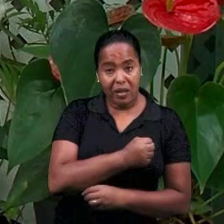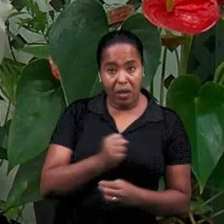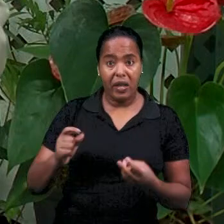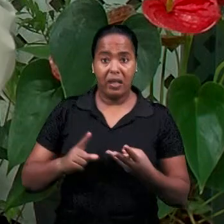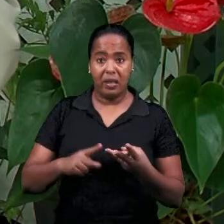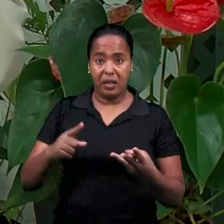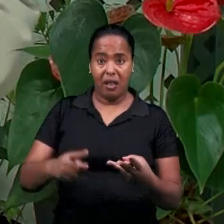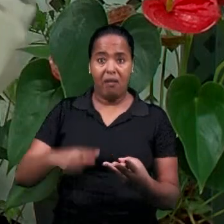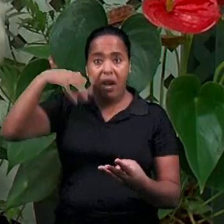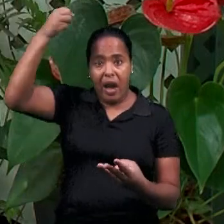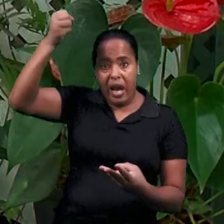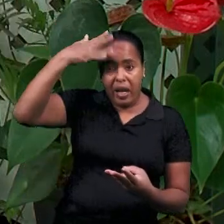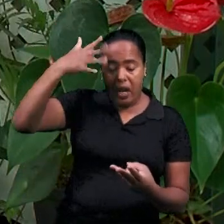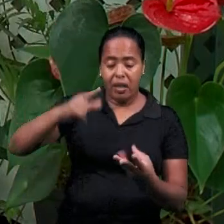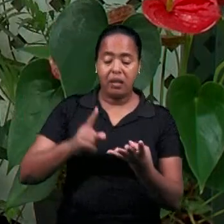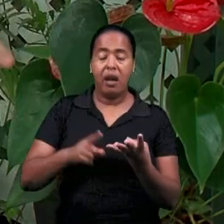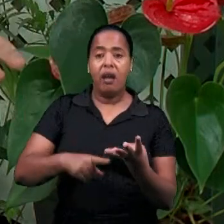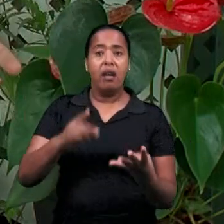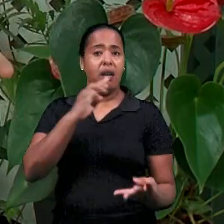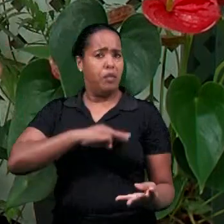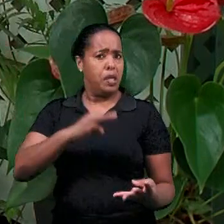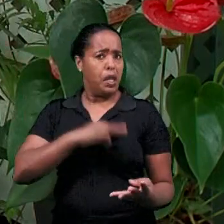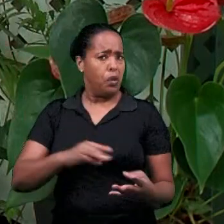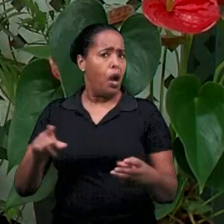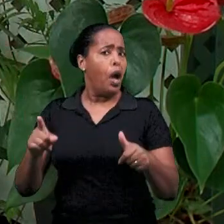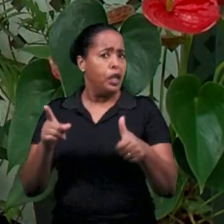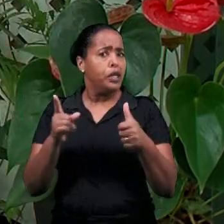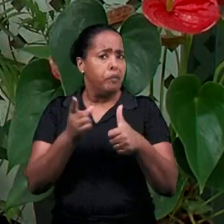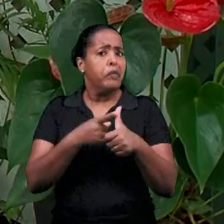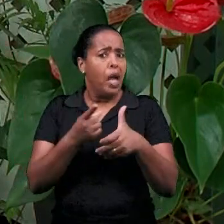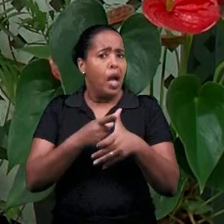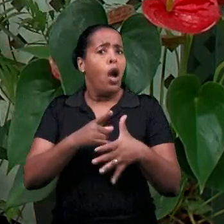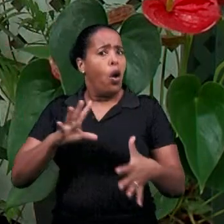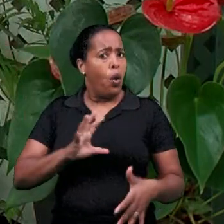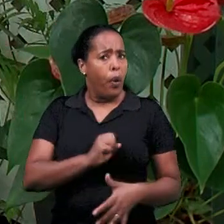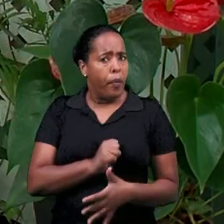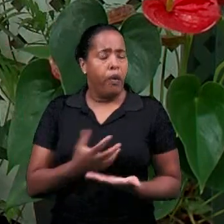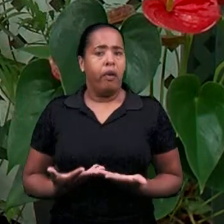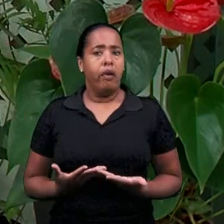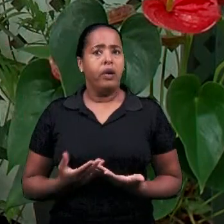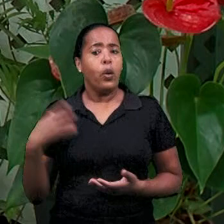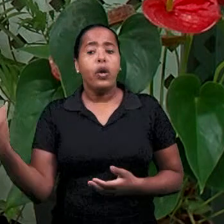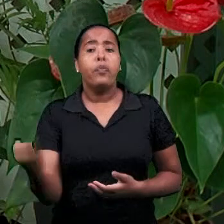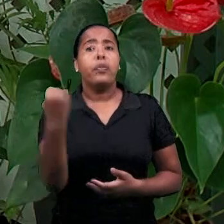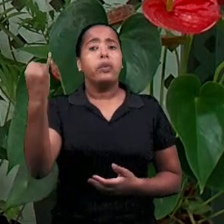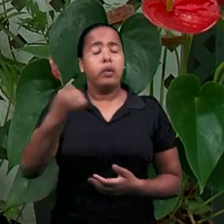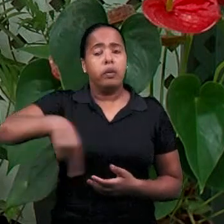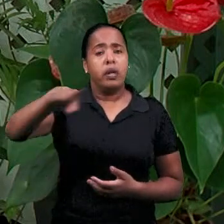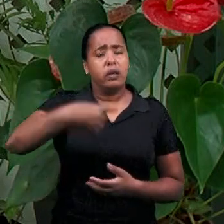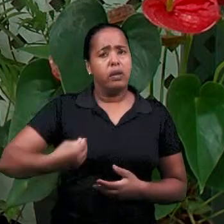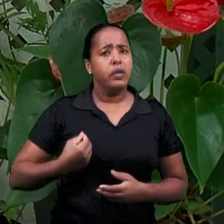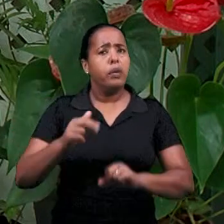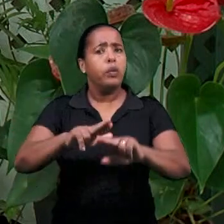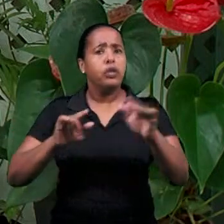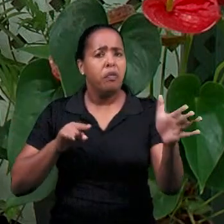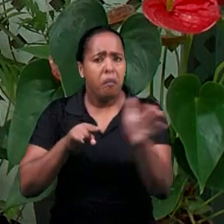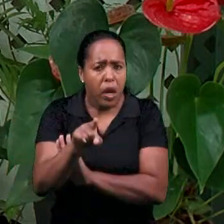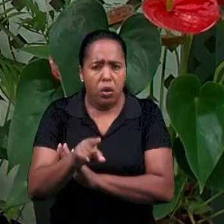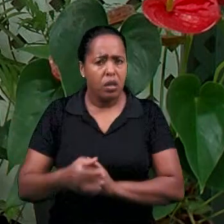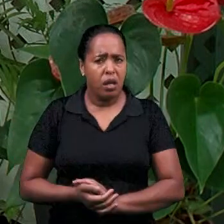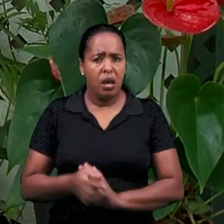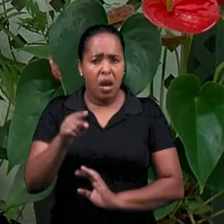sa miséricorde, son pardon, son amour. Mes frères, c'est ça qui est important. C'est pour cela la